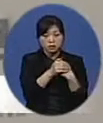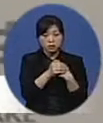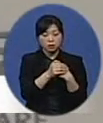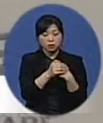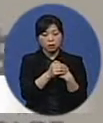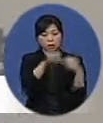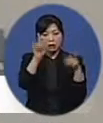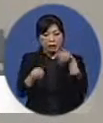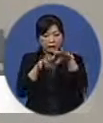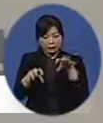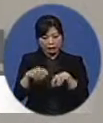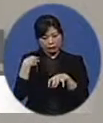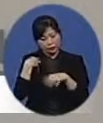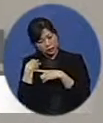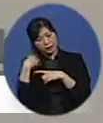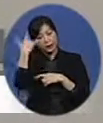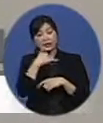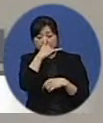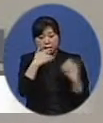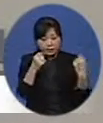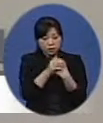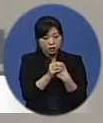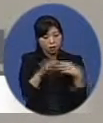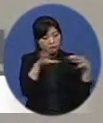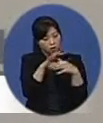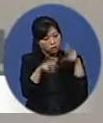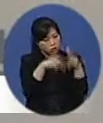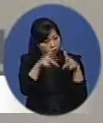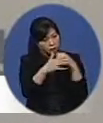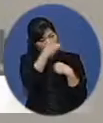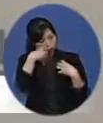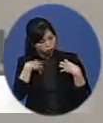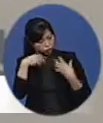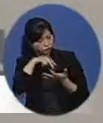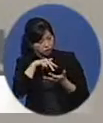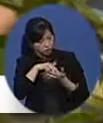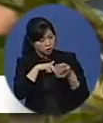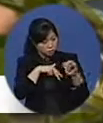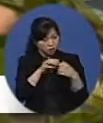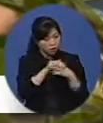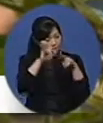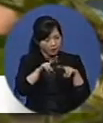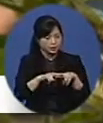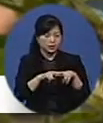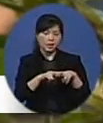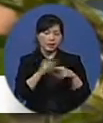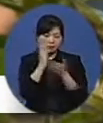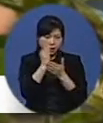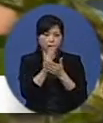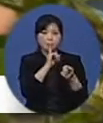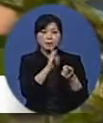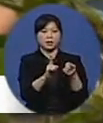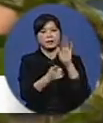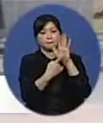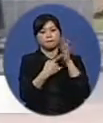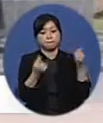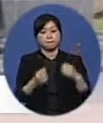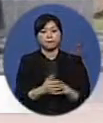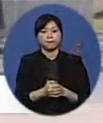부담을 느끼고 있다며 해당 사업에 대해 정부 차원에서 굳이 폐지 이야기는 하지 않을 계획이라고